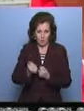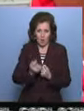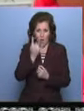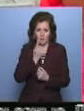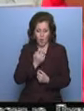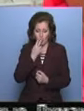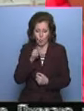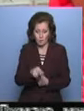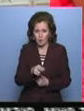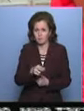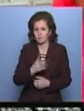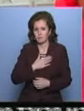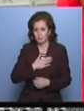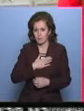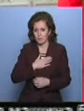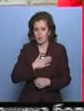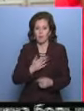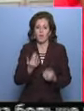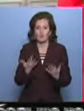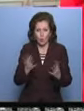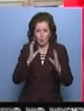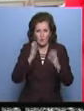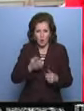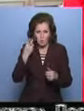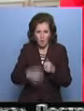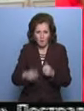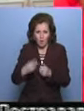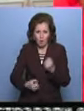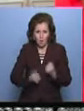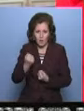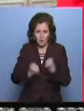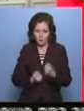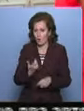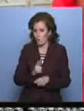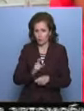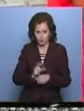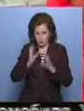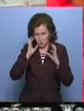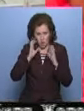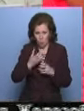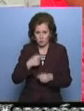такое. Уже смотрели, насколько серьезные повреждения? Повреждения очень серьезные. Я думаю, что